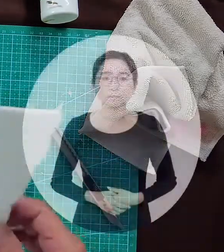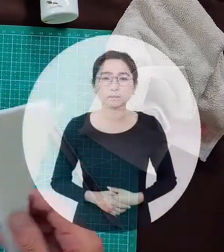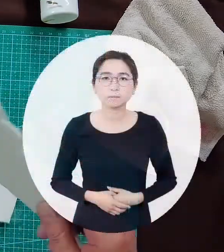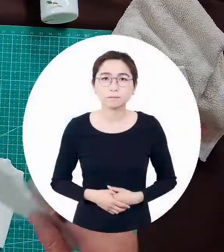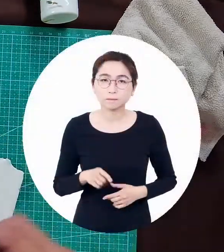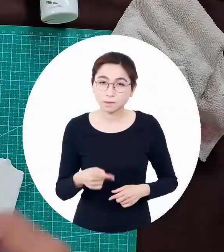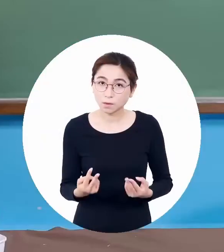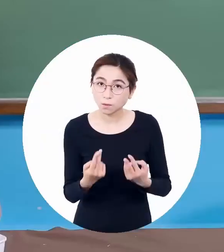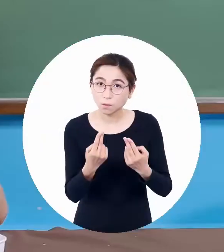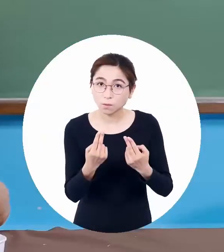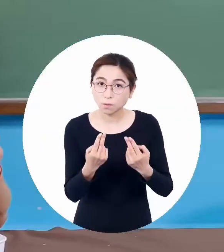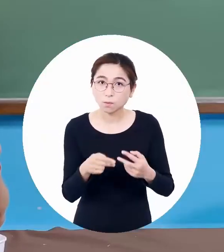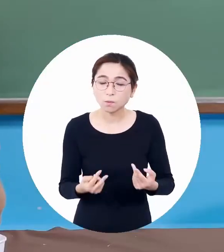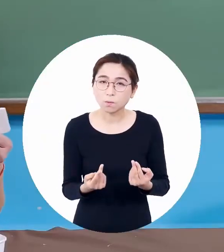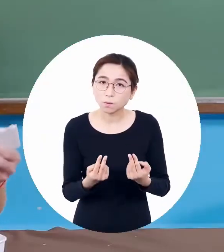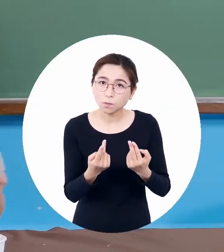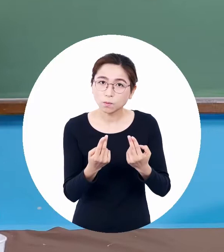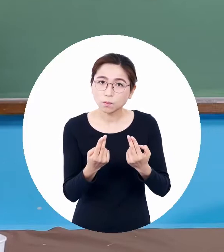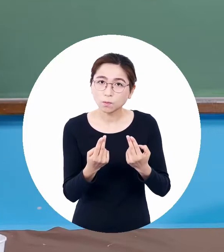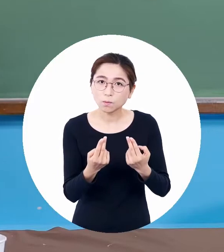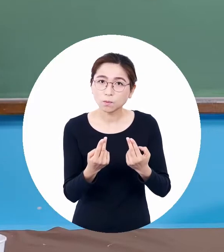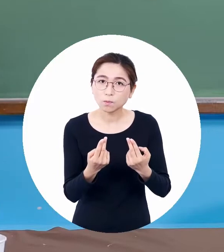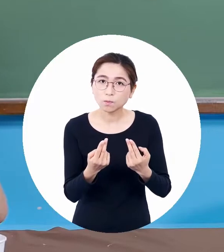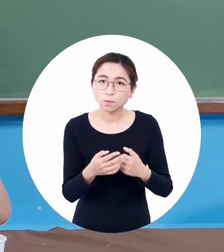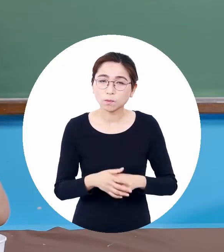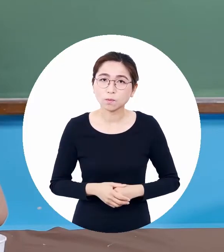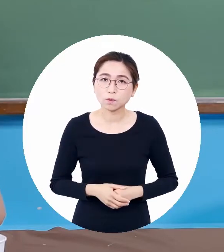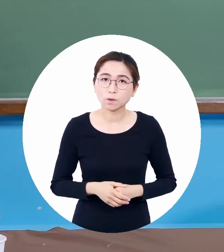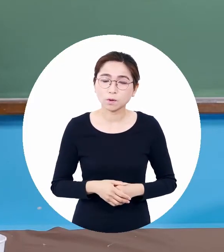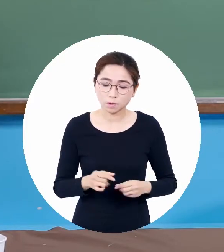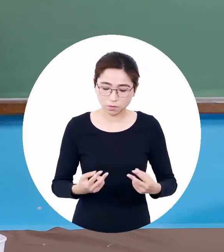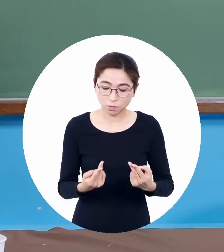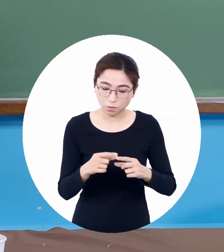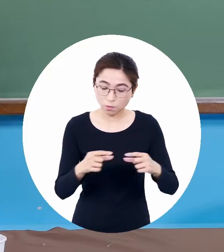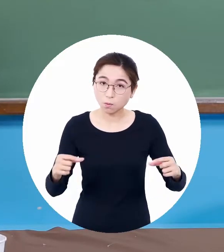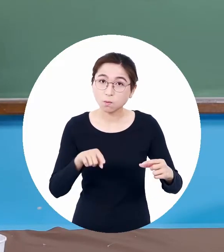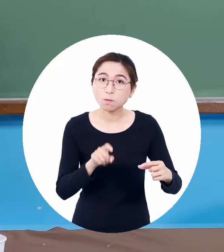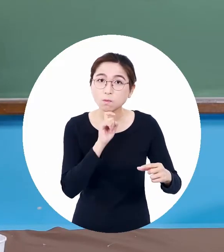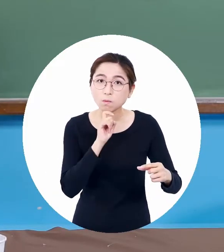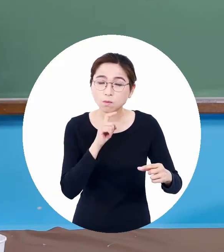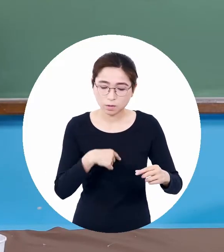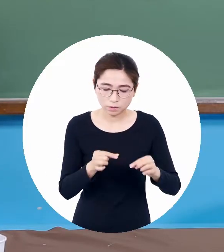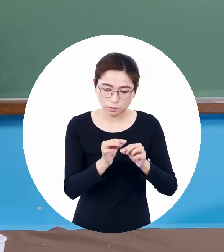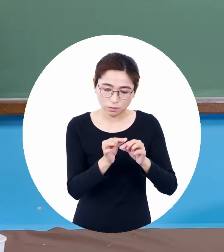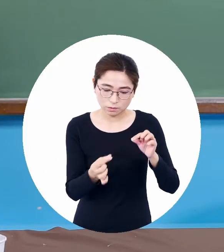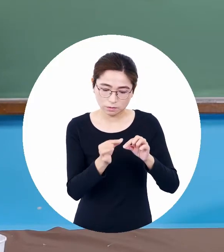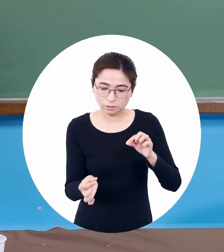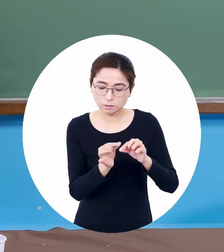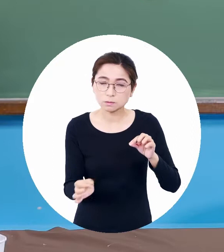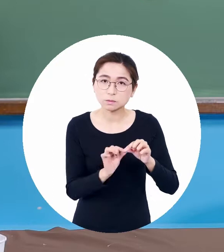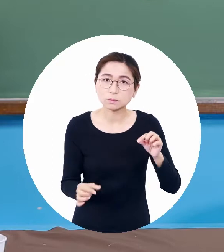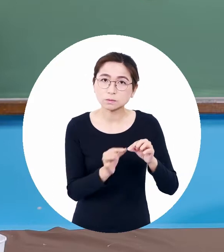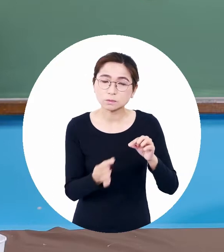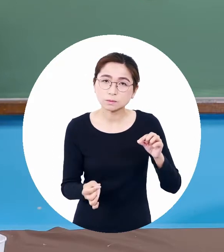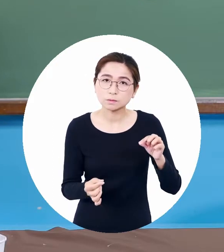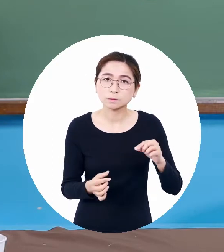OK 啦，呢個草地，咁我哋譬如一叫叫咁啦，我哋草地出咗嚟，咁我哋清走啲多餘